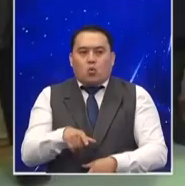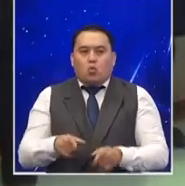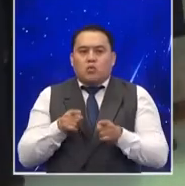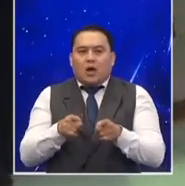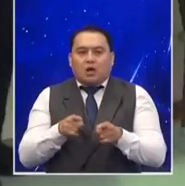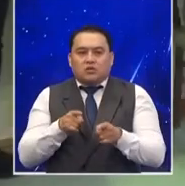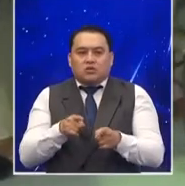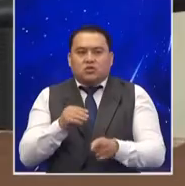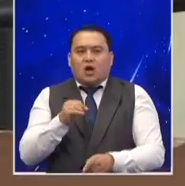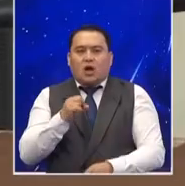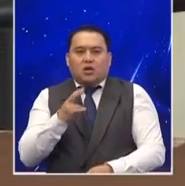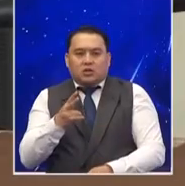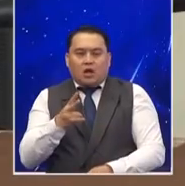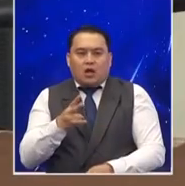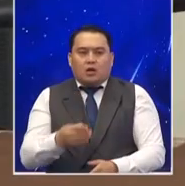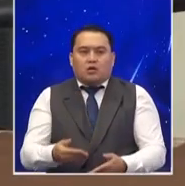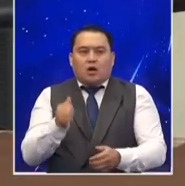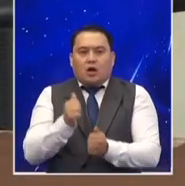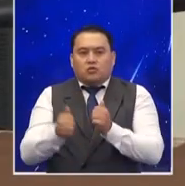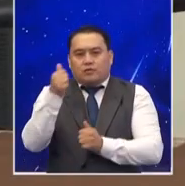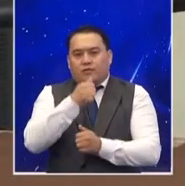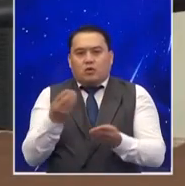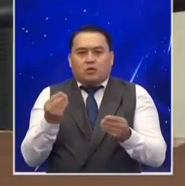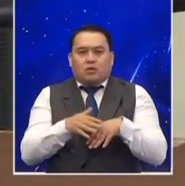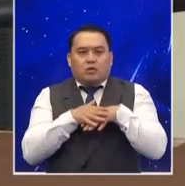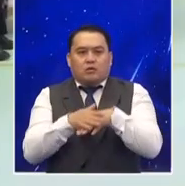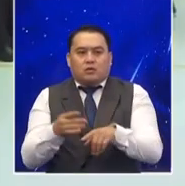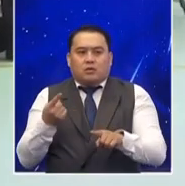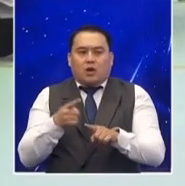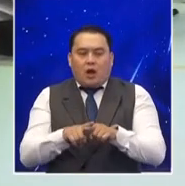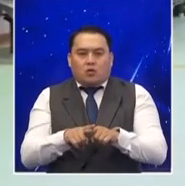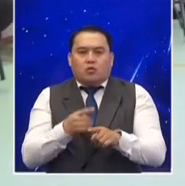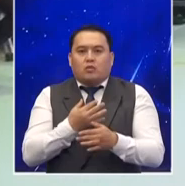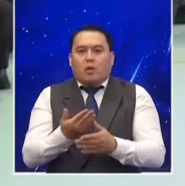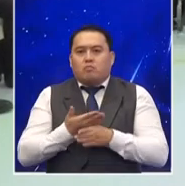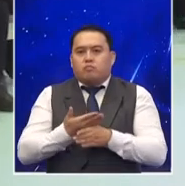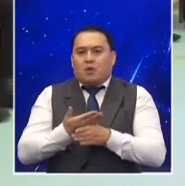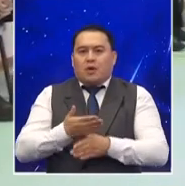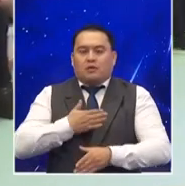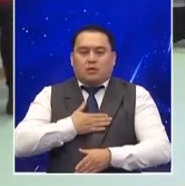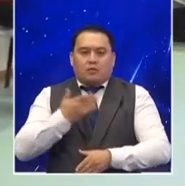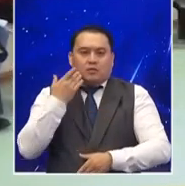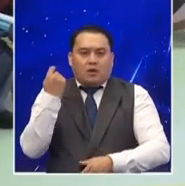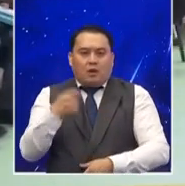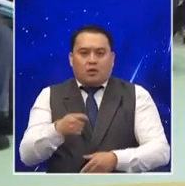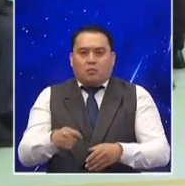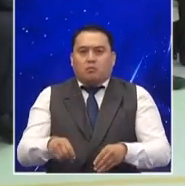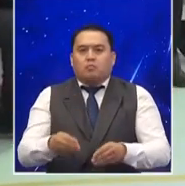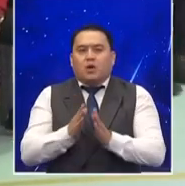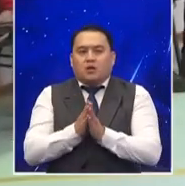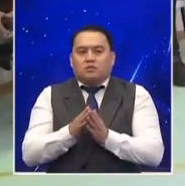из берегов. Чтобы не допустить этого, он каждый год выделяет на это технику. Сырым множество раз помогал нам и никогда ничего не просил